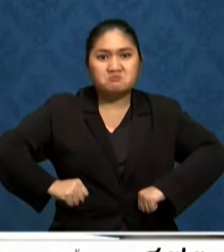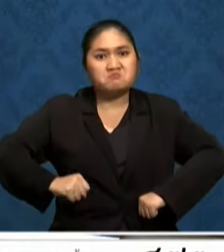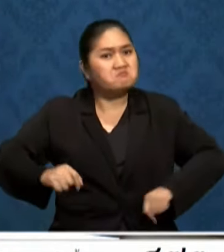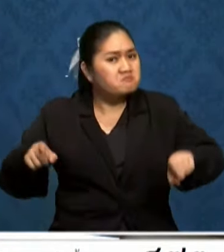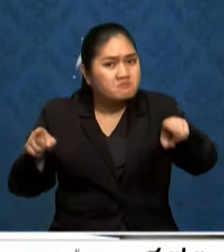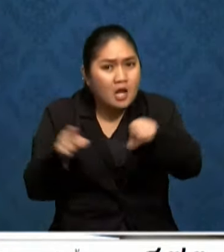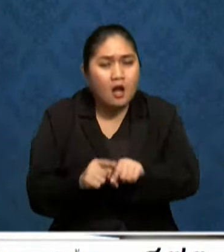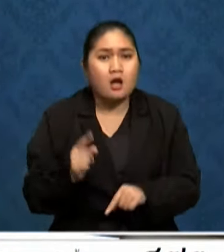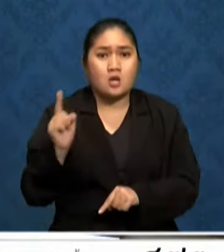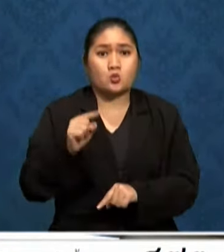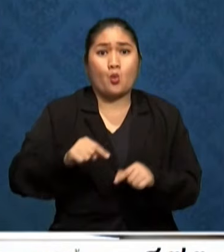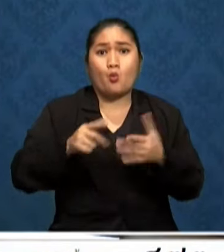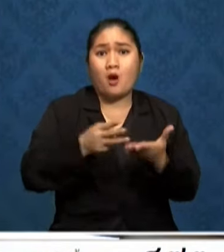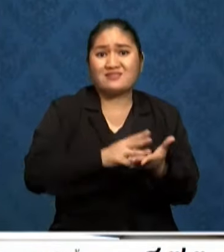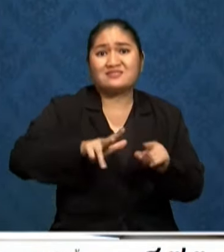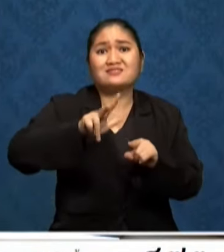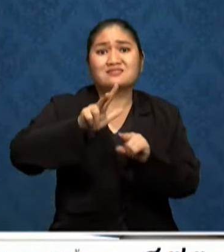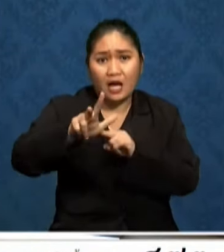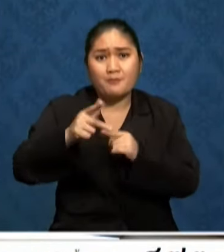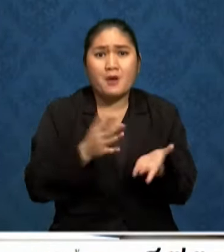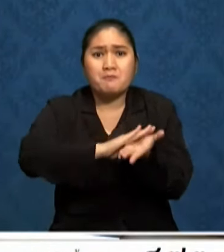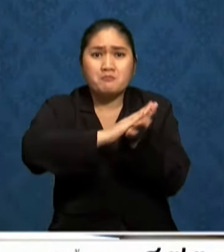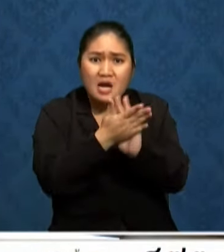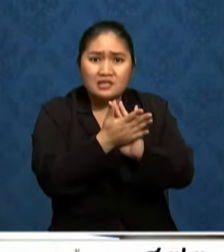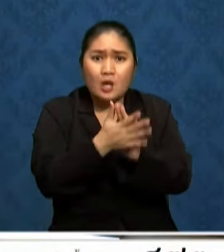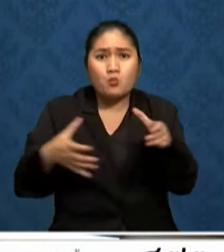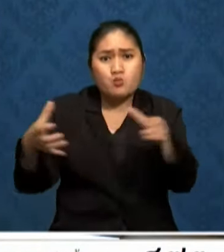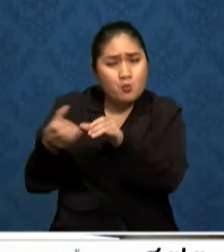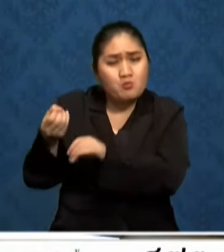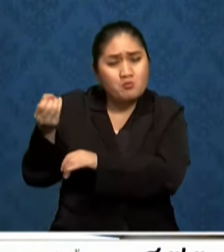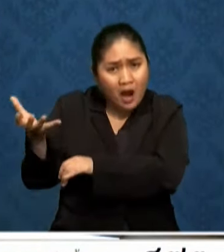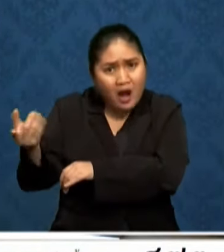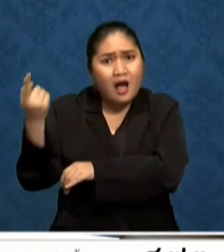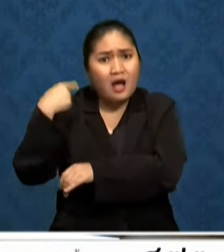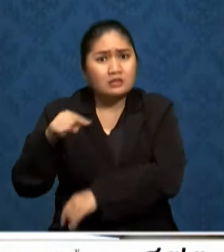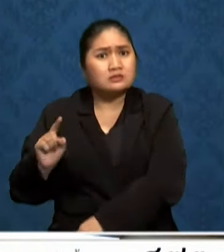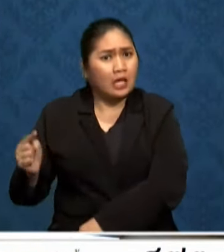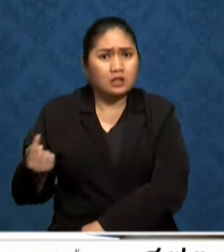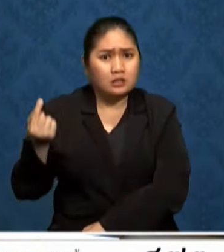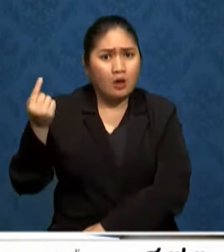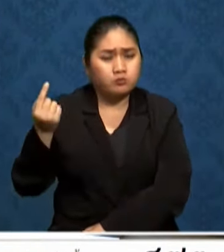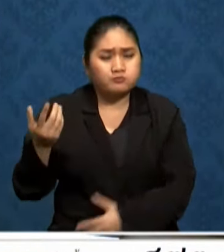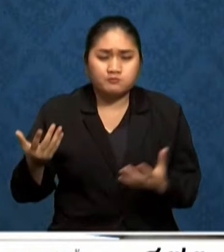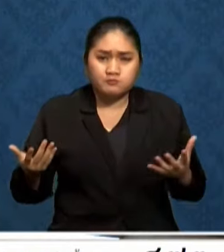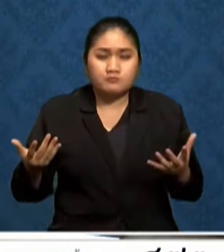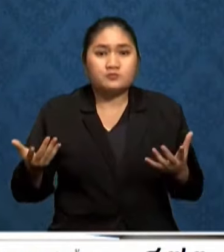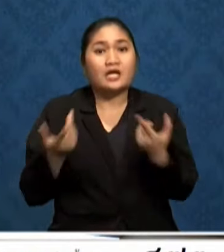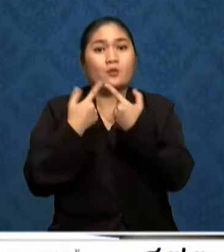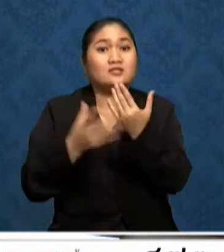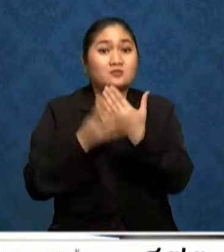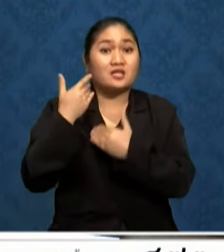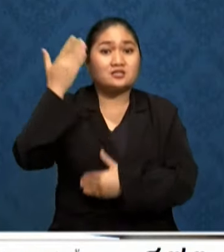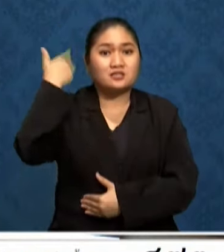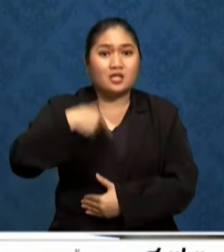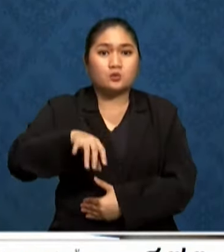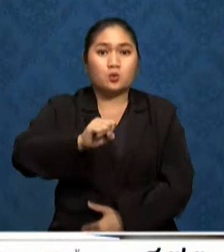ในวาระที่ 3 ครับเห็ชอบใหเปยนไปใช้กฎิการเสียงข้างมาก 1 ชั้นหรอว่า Single Majorityแตเมอสัดาห์ที่แล้ว